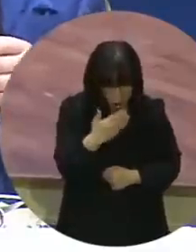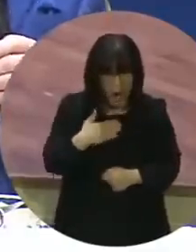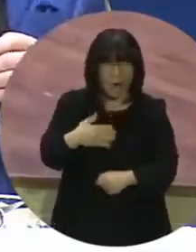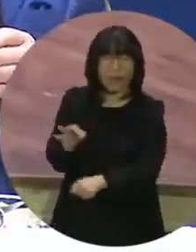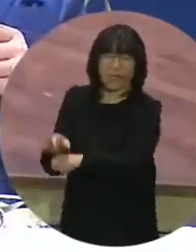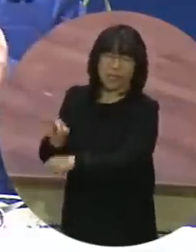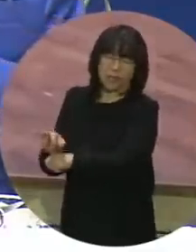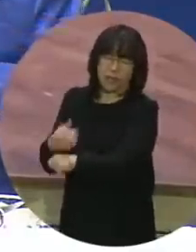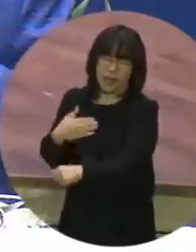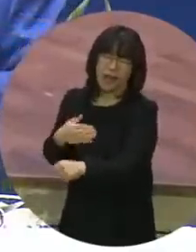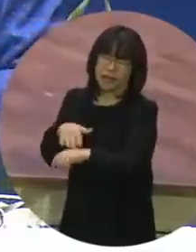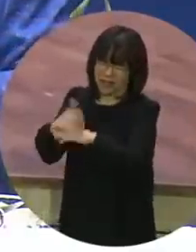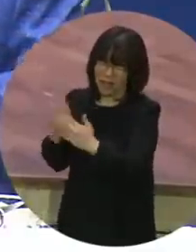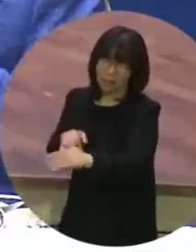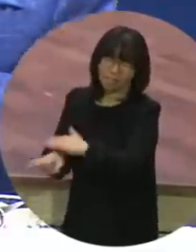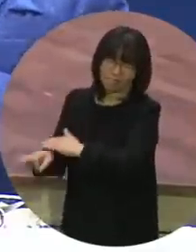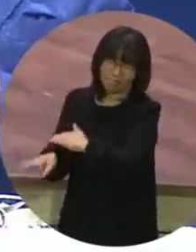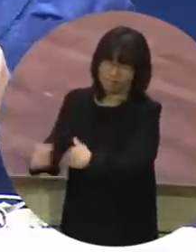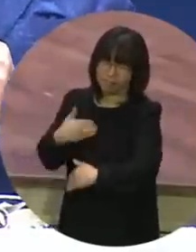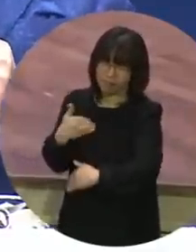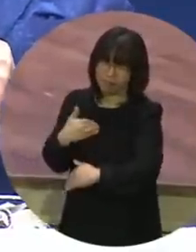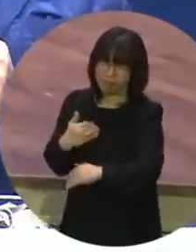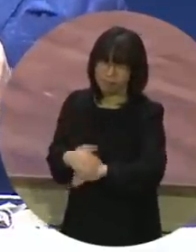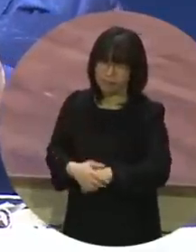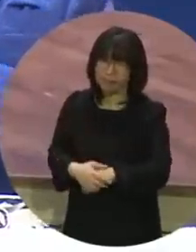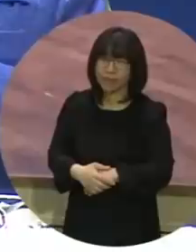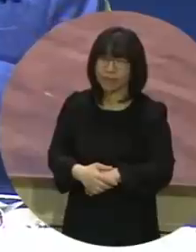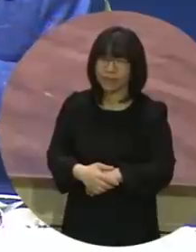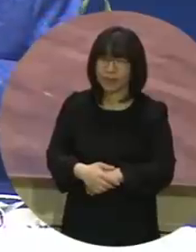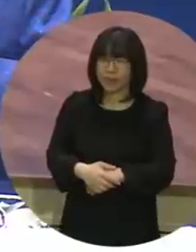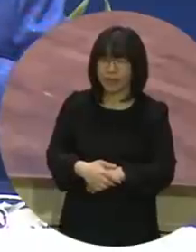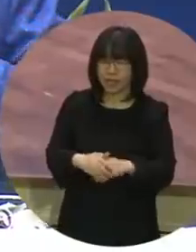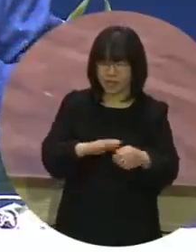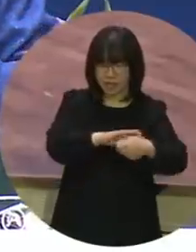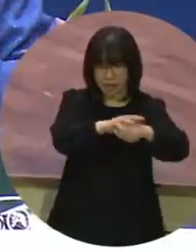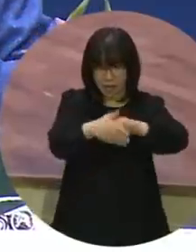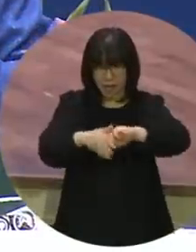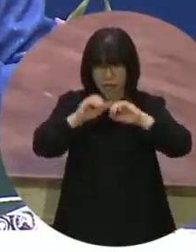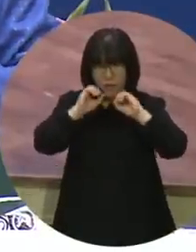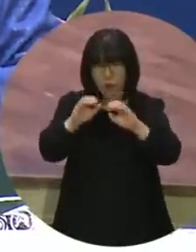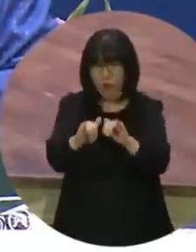전 세계의 전도라는데, 전 세계 전도자의 식주인.